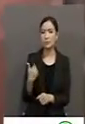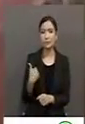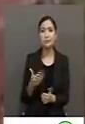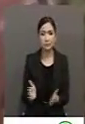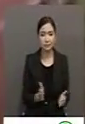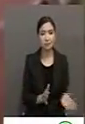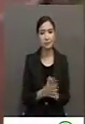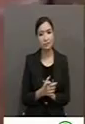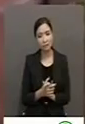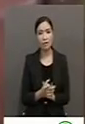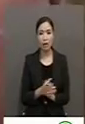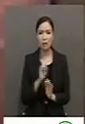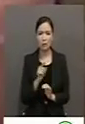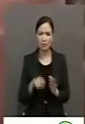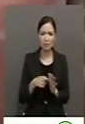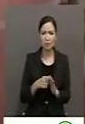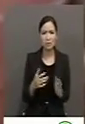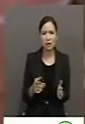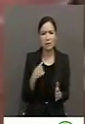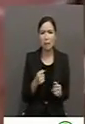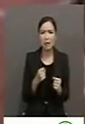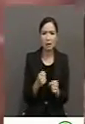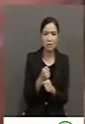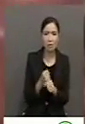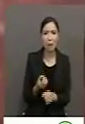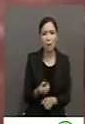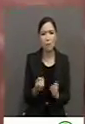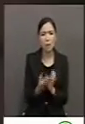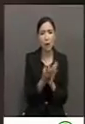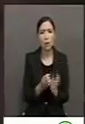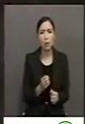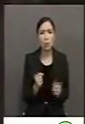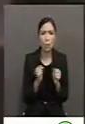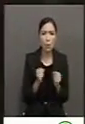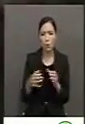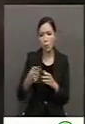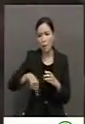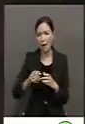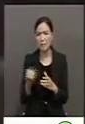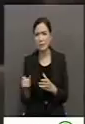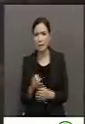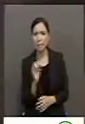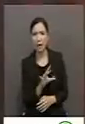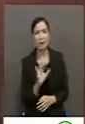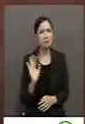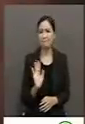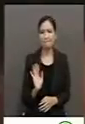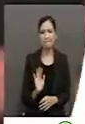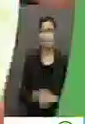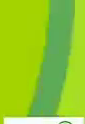เหตุการณ์นี้ไม่มีสิ่งบอกเหตุและก็ไม่ใช่ความพยายามในการก่อเหตุของคนกลุ่มใดกลุ่มหนึ่งด้วย